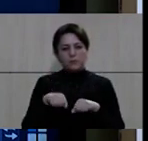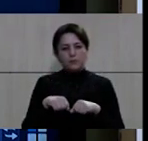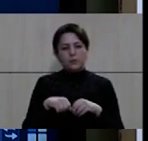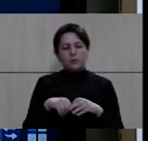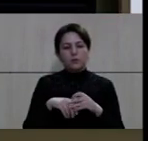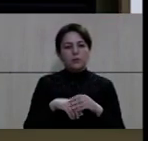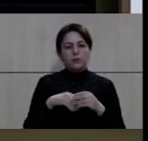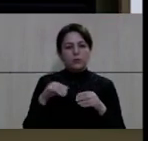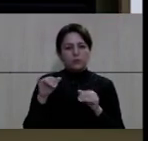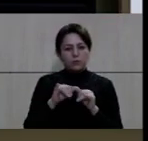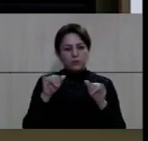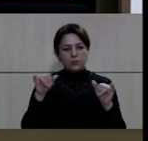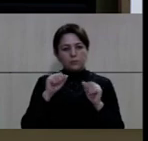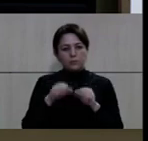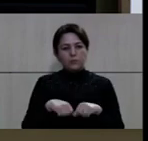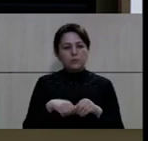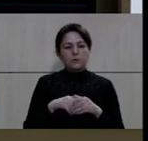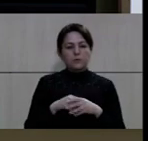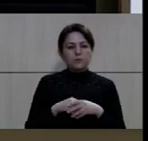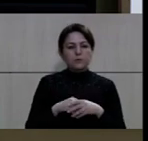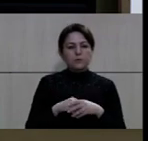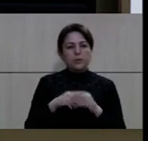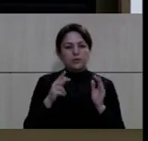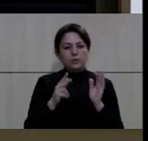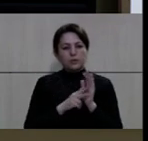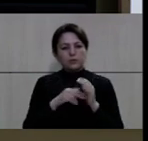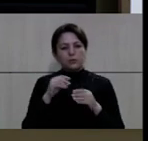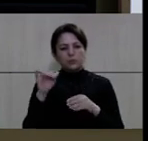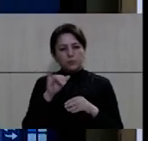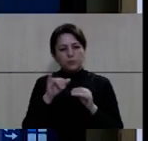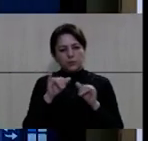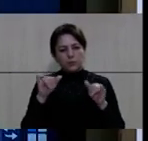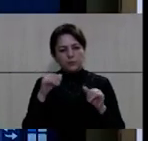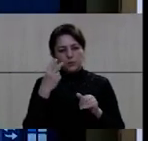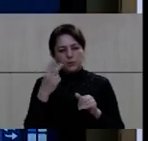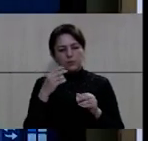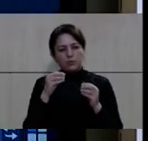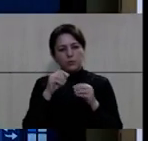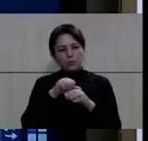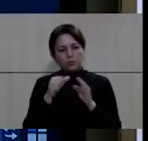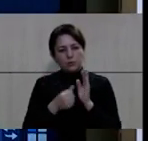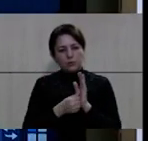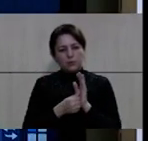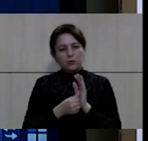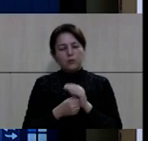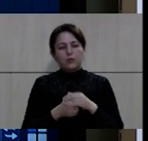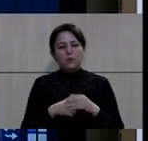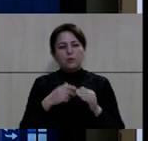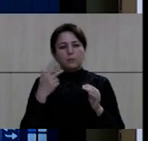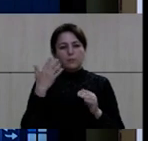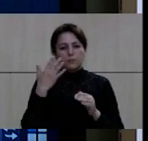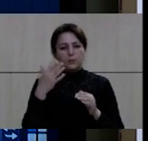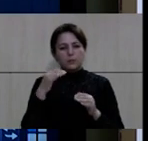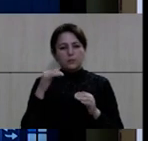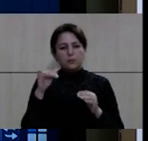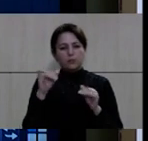ya'ni ko'paytirishimiz mumkin. 8 ni 2 ga ko'paytirsak 16, 5 ni 1